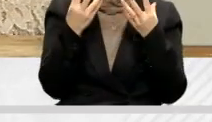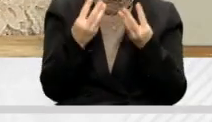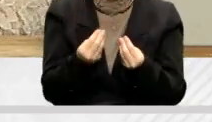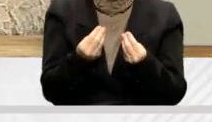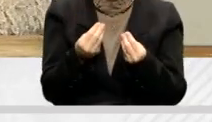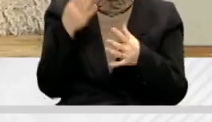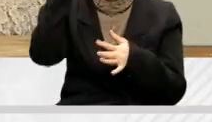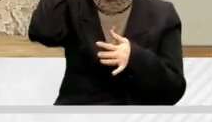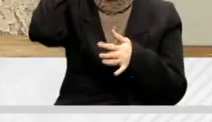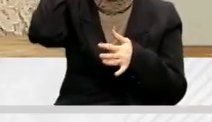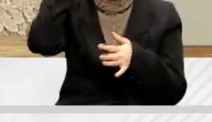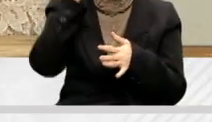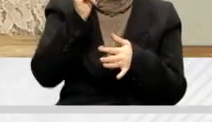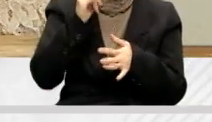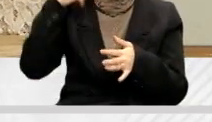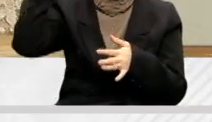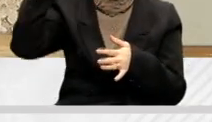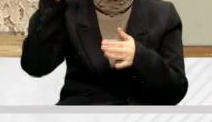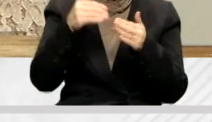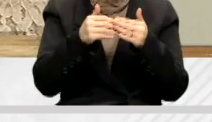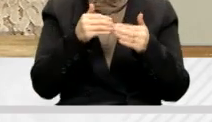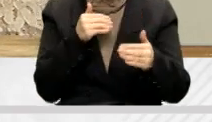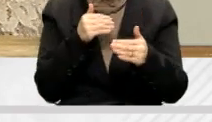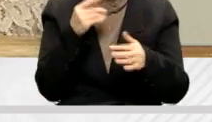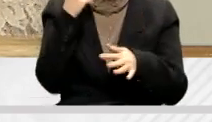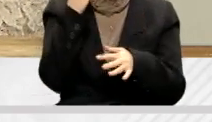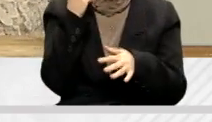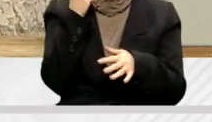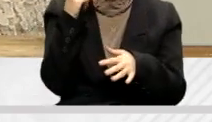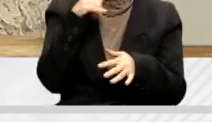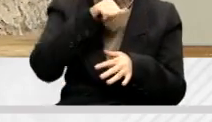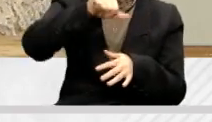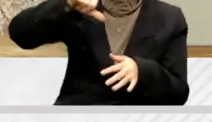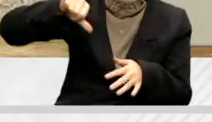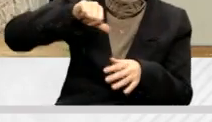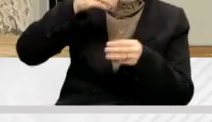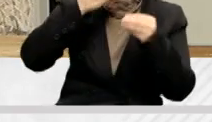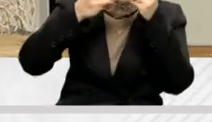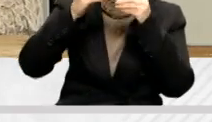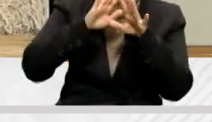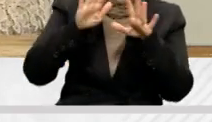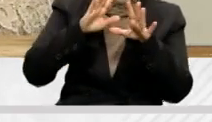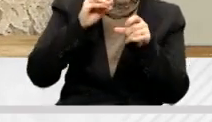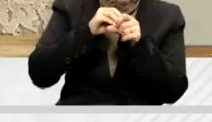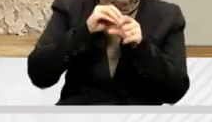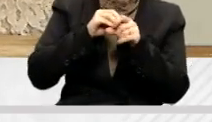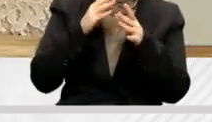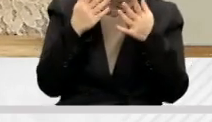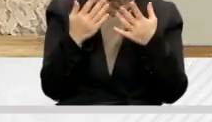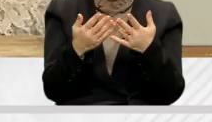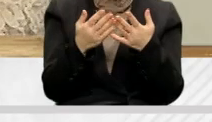kötü düşüncelerden de uzaklaşabiliyoruz. Şekerli yağlı gıdalar tüketmediğimiz için panik duygusu da azalıyor.